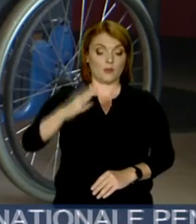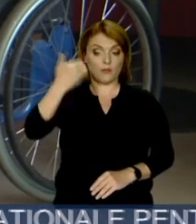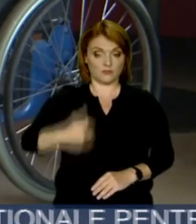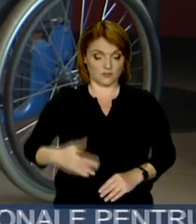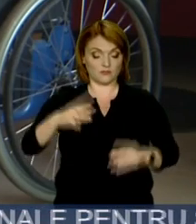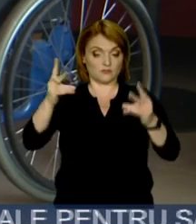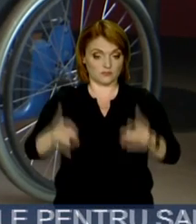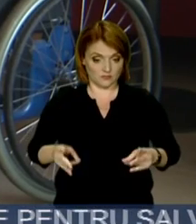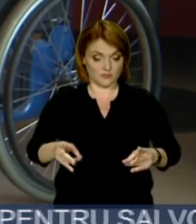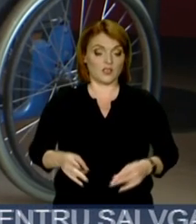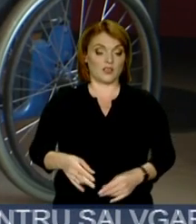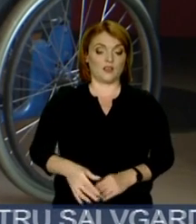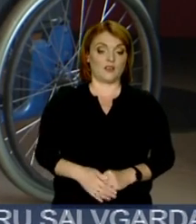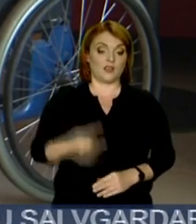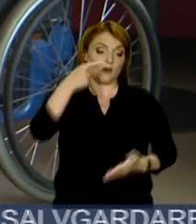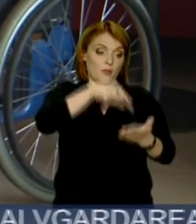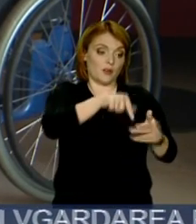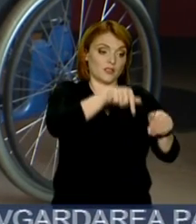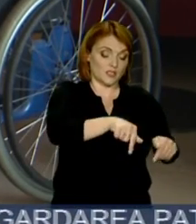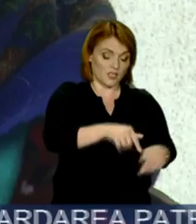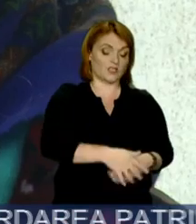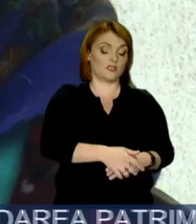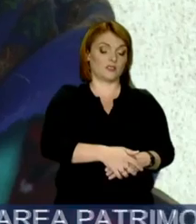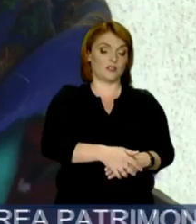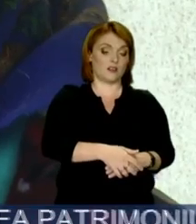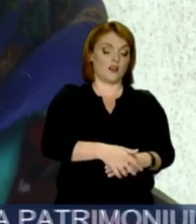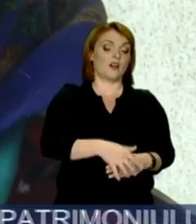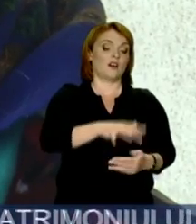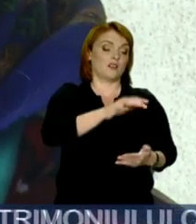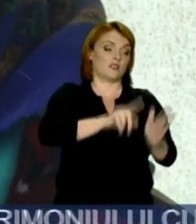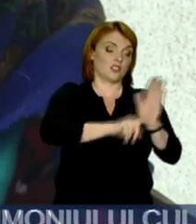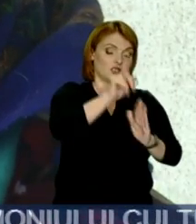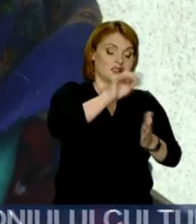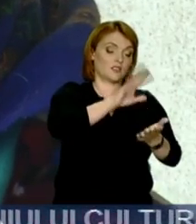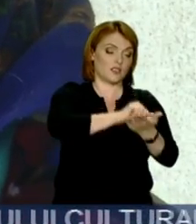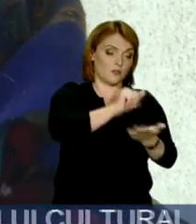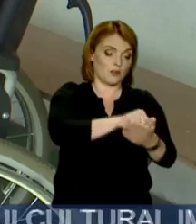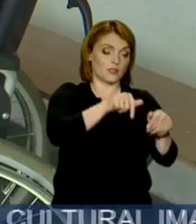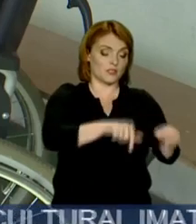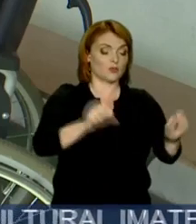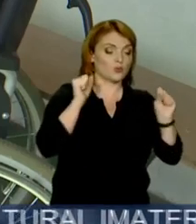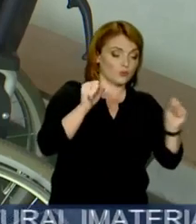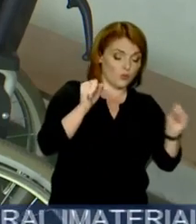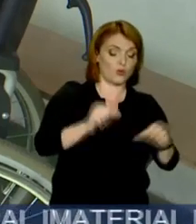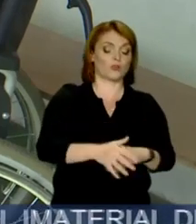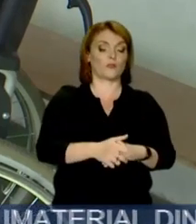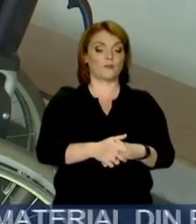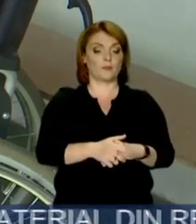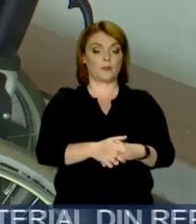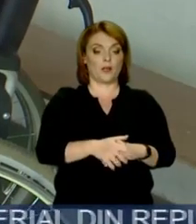paralizată. Mergem de atât. Am ajuns aici așa cior, m-am mai ocupat cu o lecție, cu gimnastică, cu una, cu alta. Fiecare